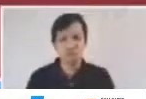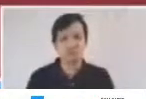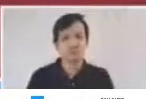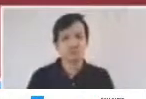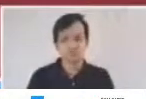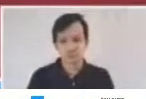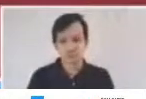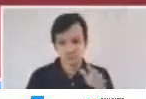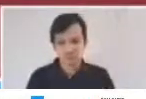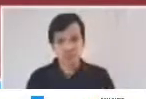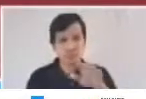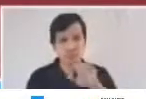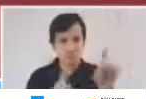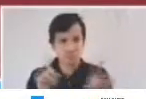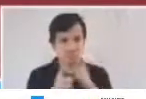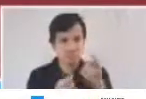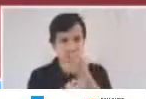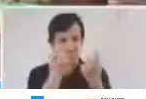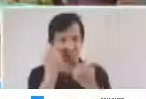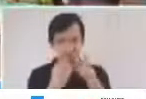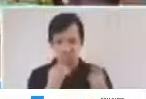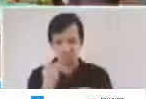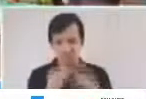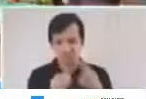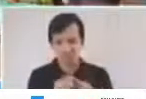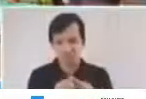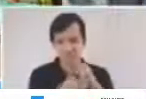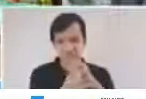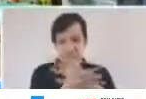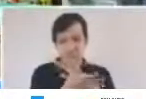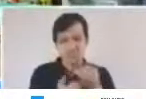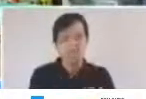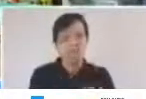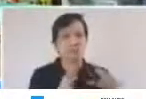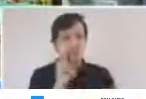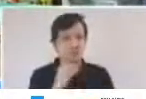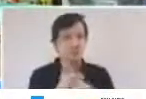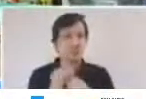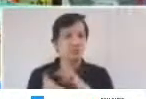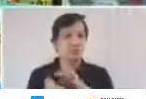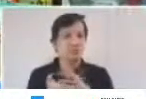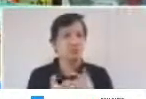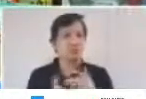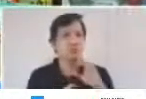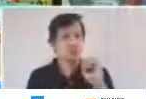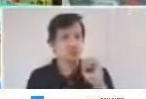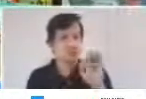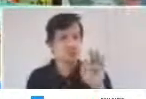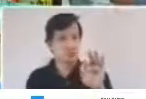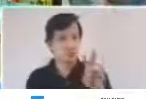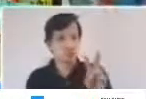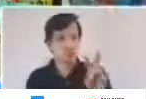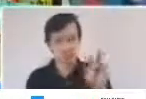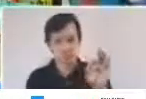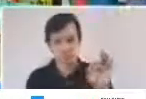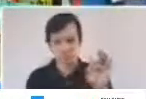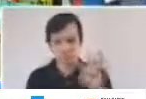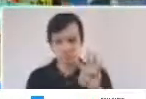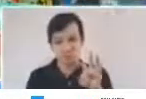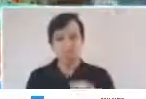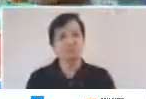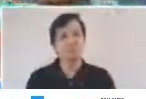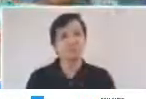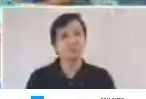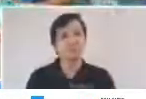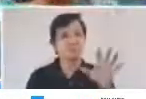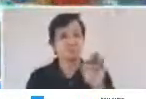Maya-maya naman po makakasama rin natin magbabalita sina Dennis Principe ng Philippine Broadcasting Service, Daniel Grace de Guzman ng